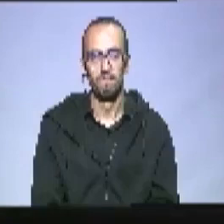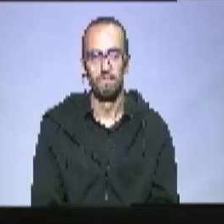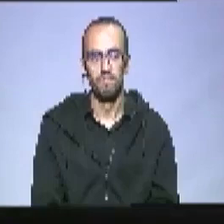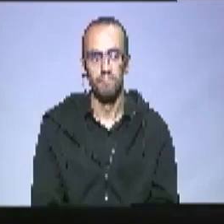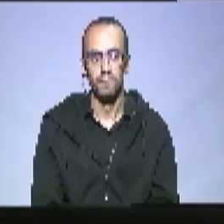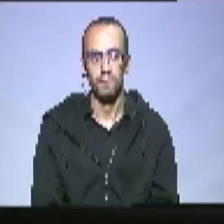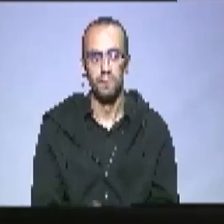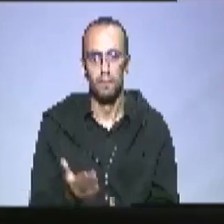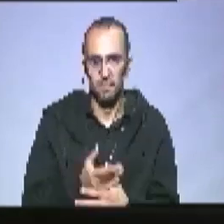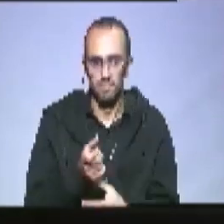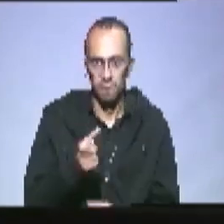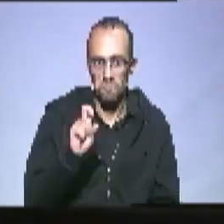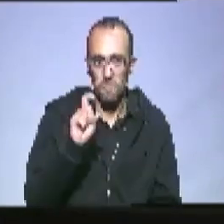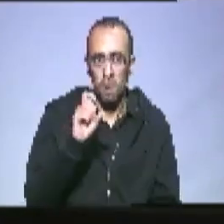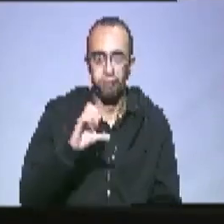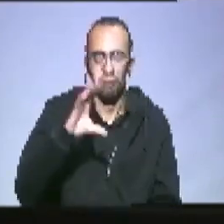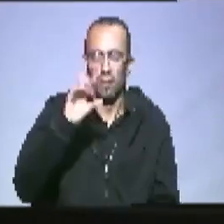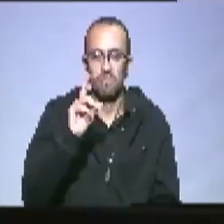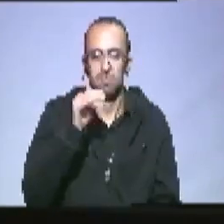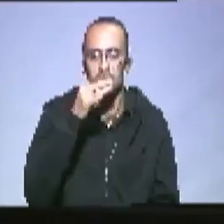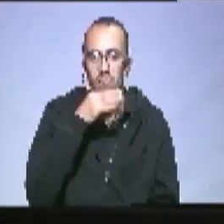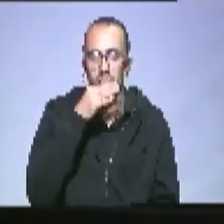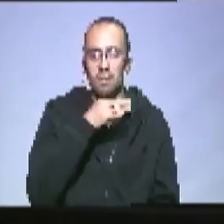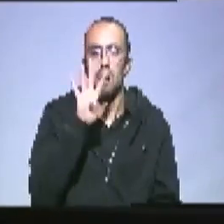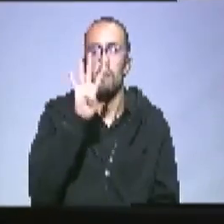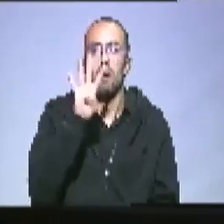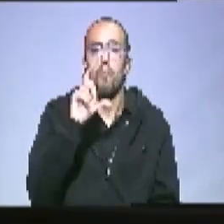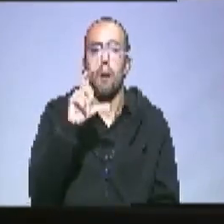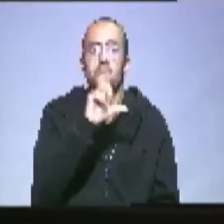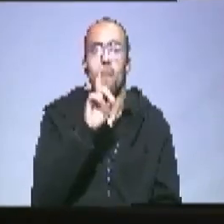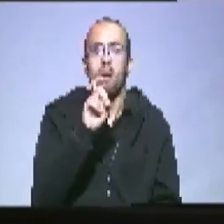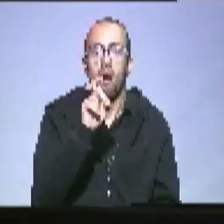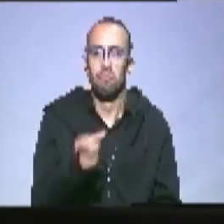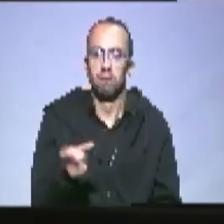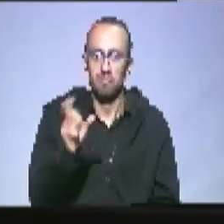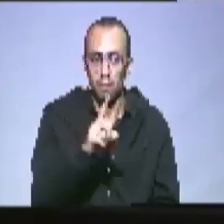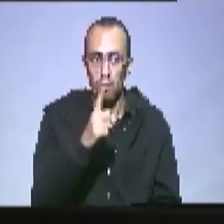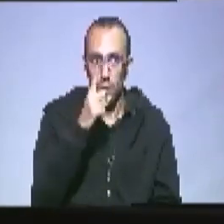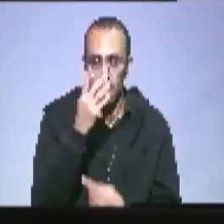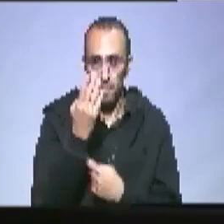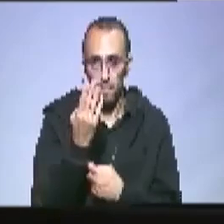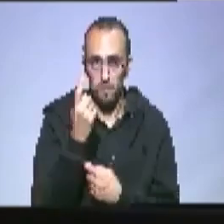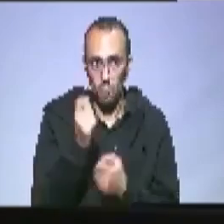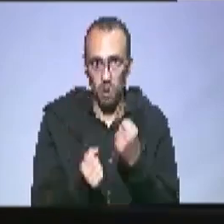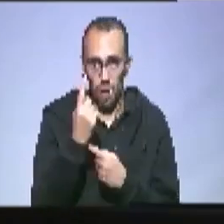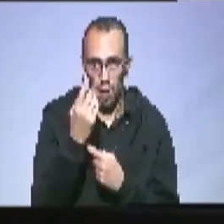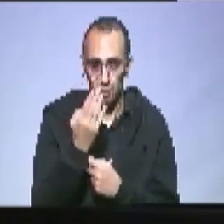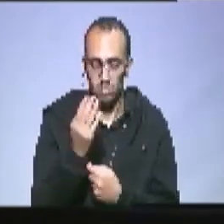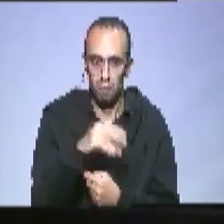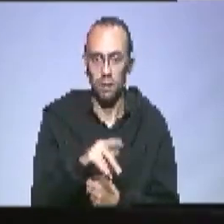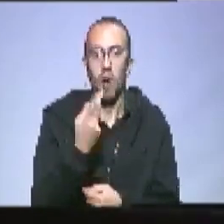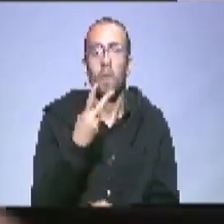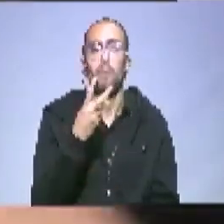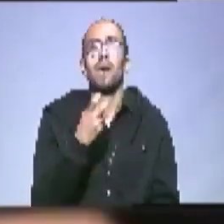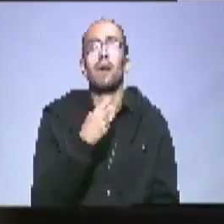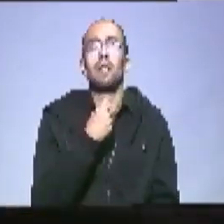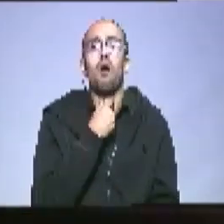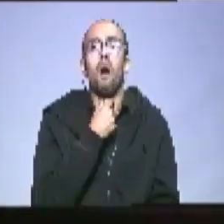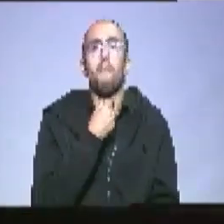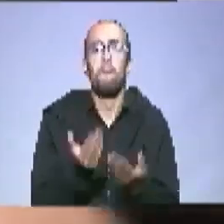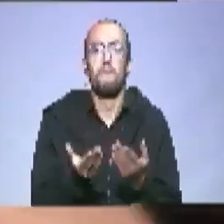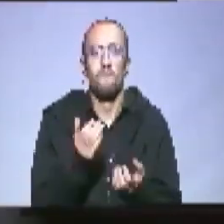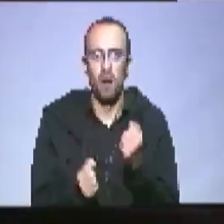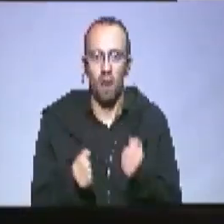المشروم بقى يا شيف عشان ما نكترش الميه، بنحط حوالي 4 كوبايات ميه على كيس الملوخيه الناشفه او على ال 200 جرام ملوخيه